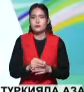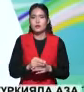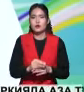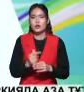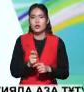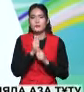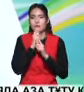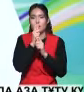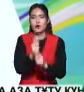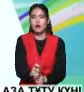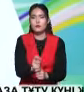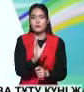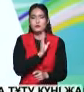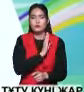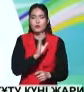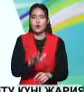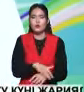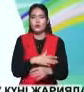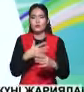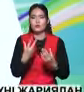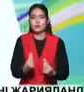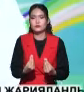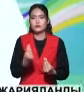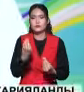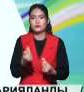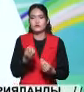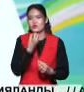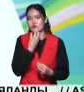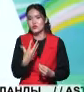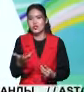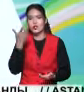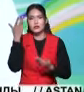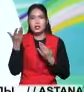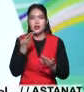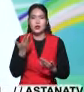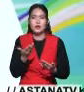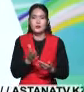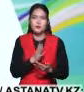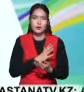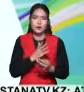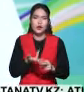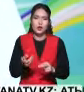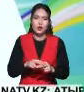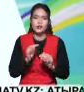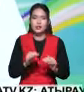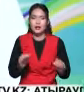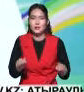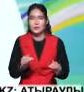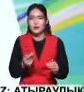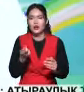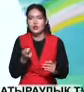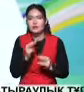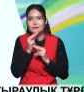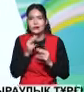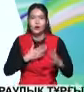сыйлық сыйлап, ол рюкзак ішінде тәтті өнімдер бар, су, сол балаларға кішкене қуат